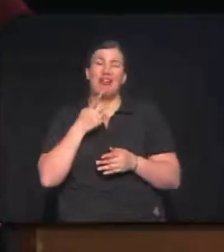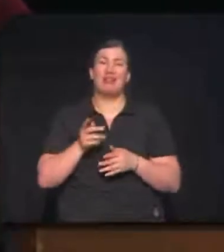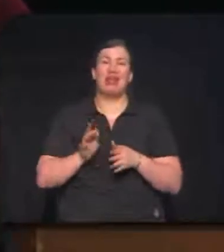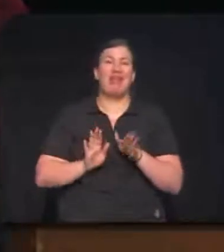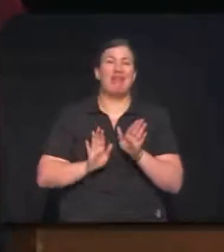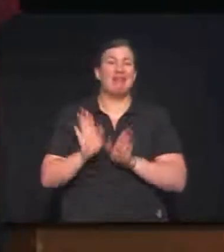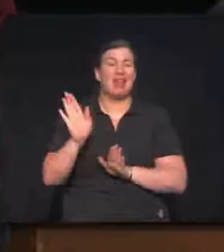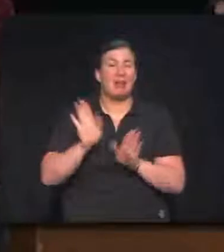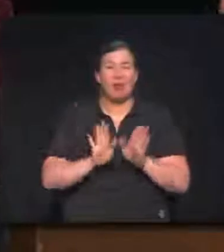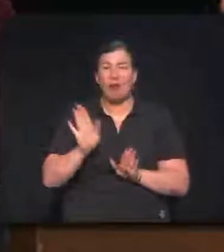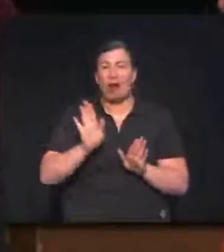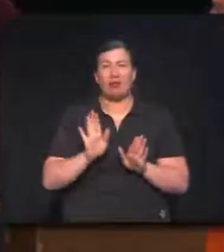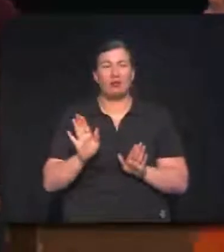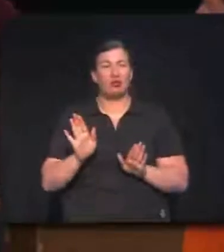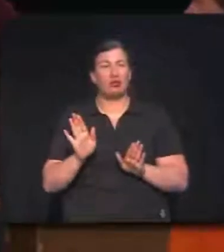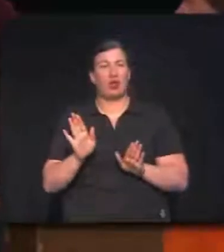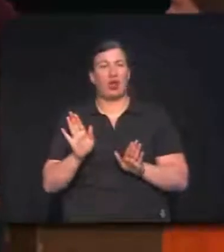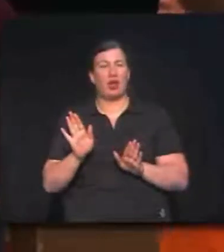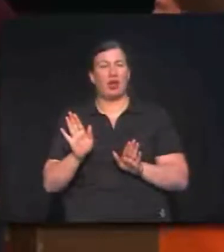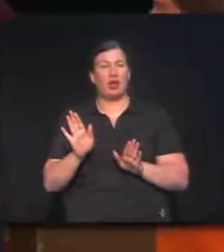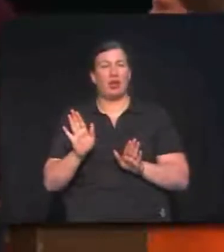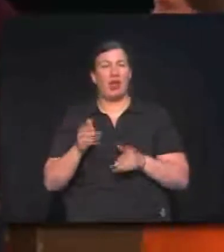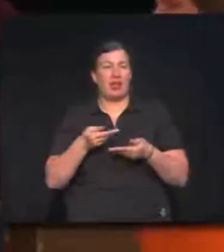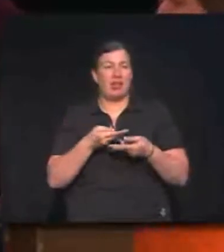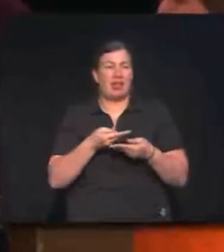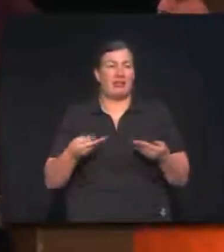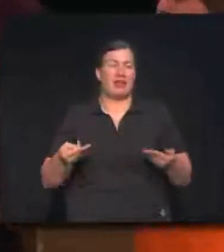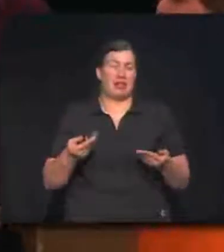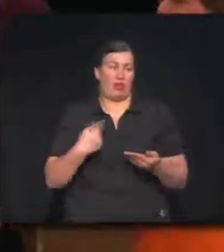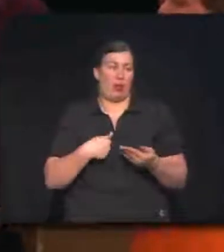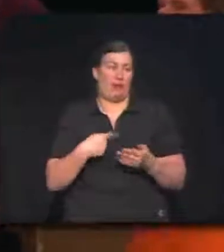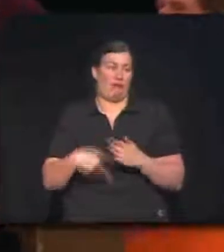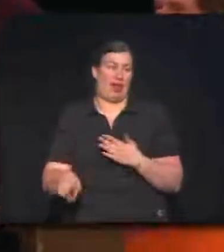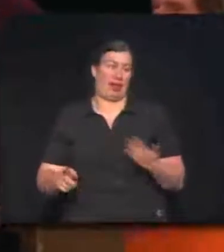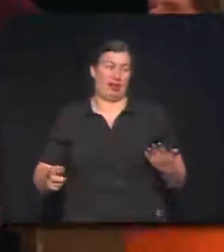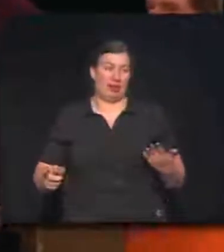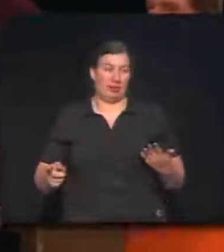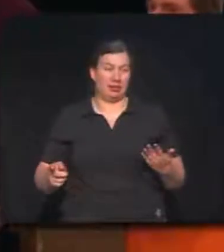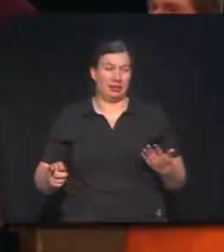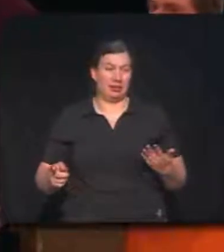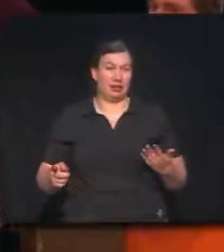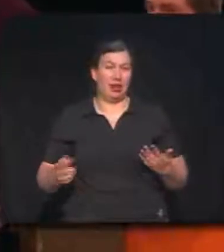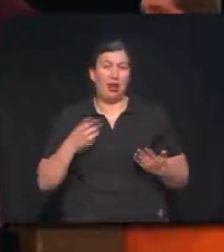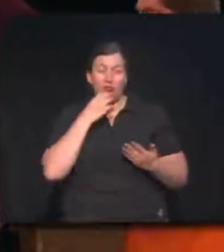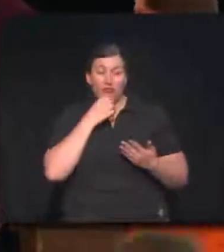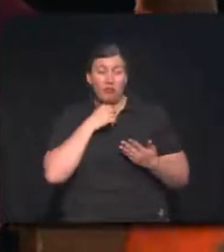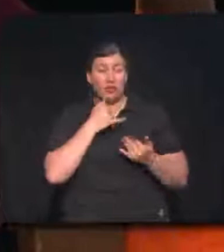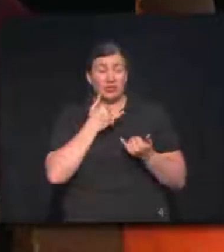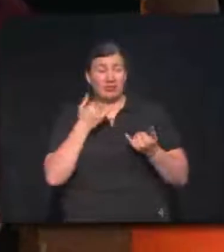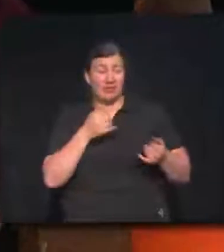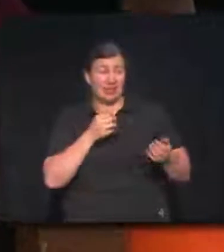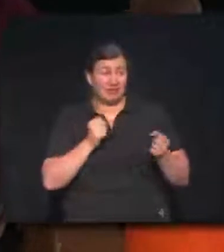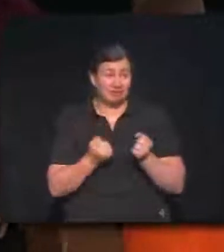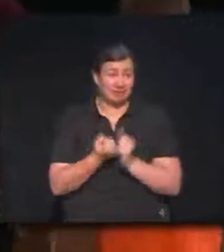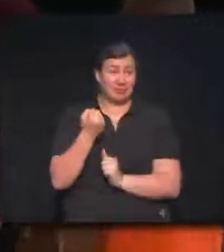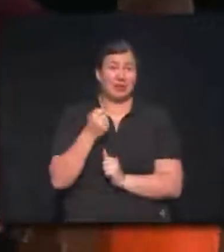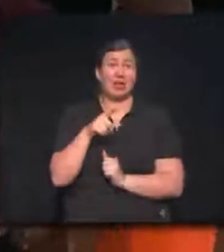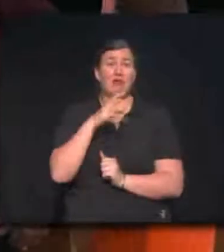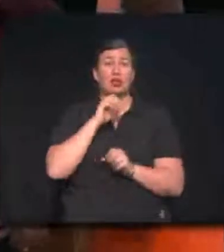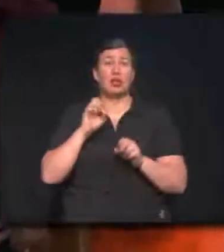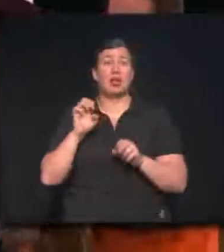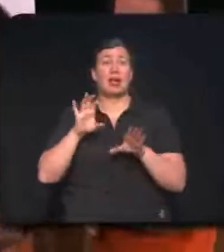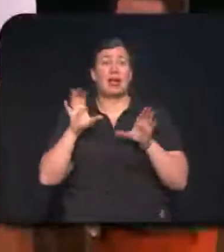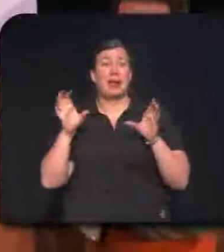EU wir sagen dass wir diese EU Bürger näher gestalten wollen unter anderem durch die Schaffung an gemeinsamen europäischen